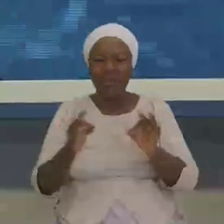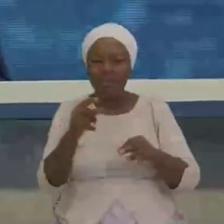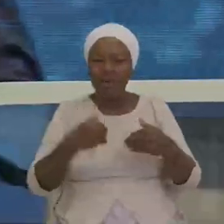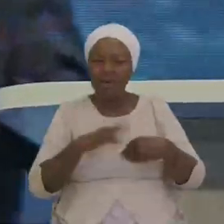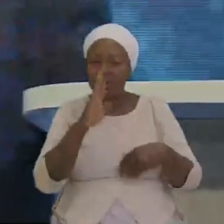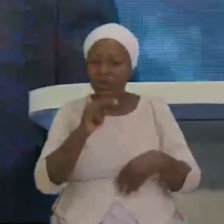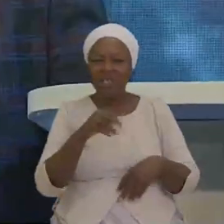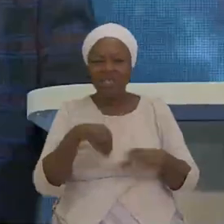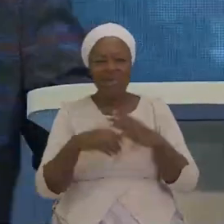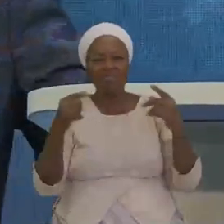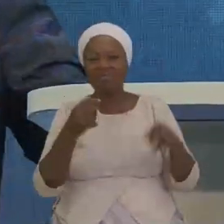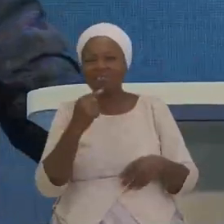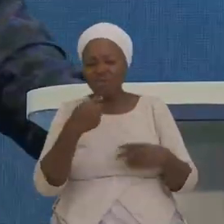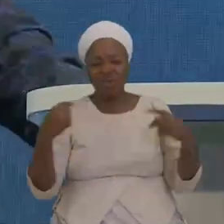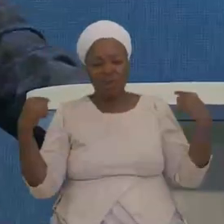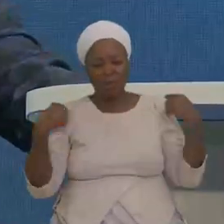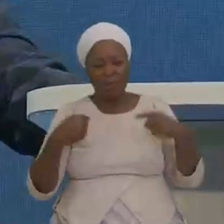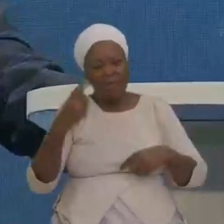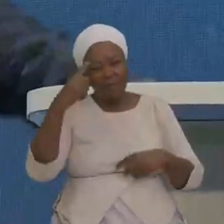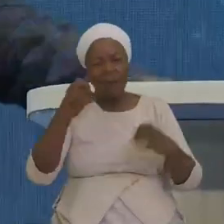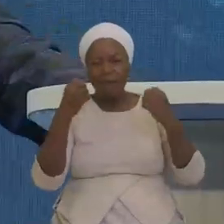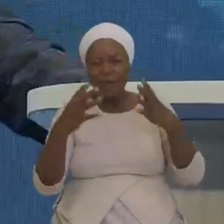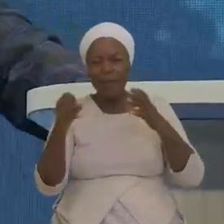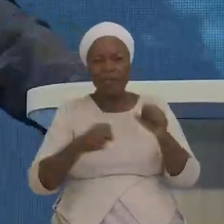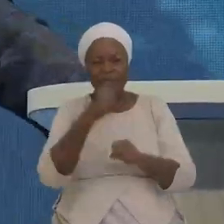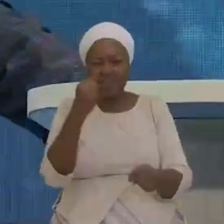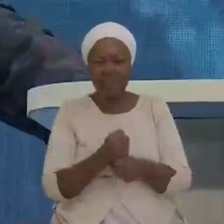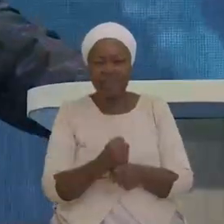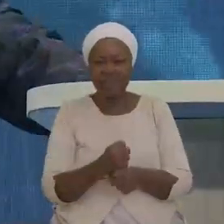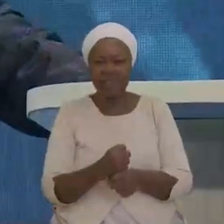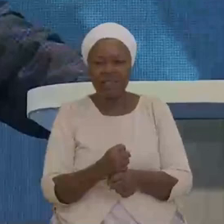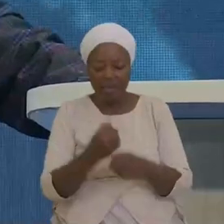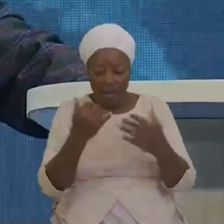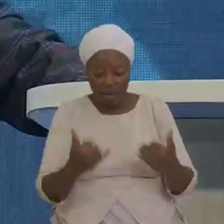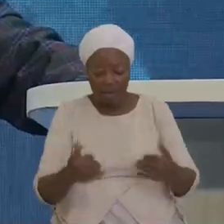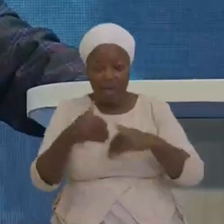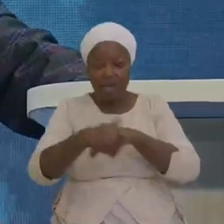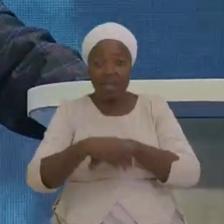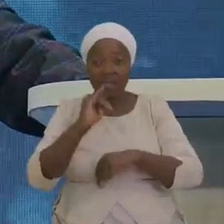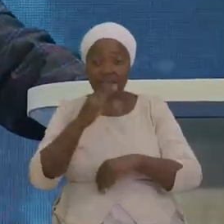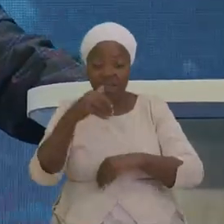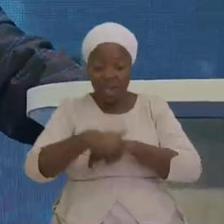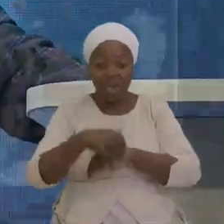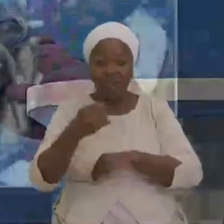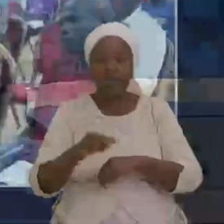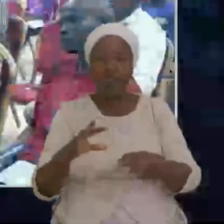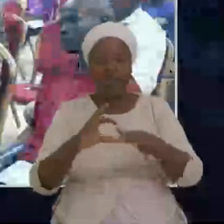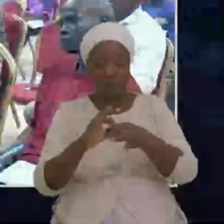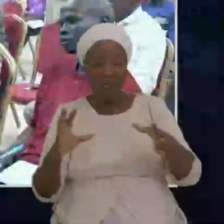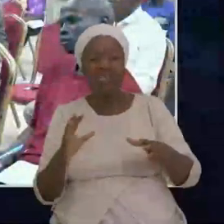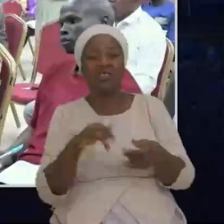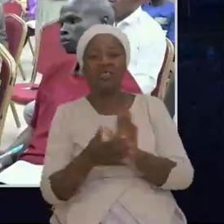Si tu étais dans la misère pendant de nombreuses années, ce soir, c'est la soirée de